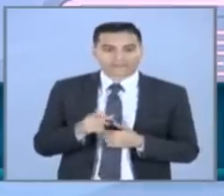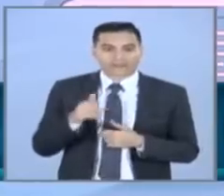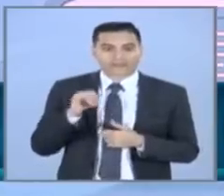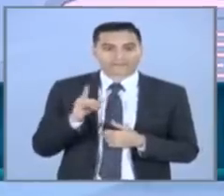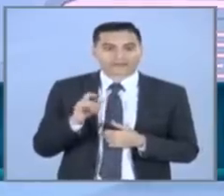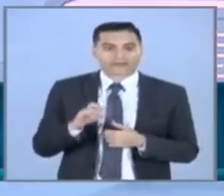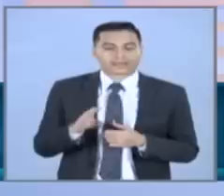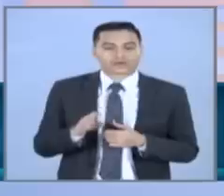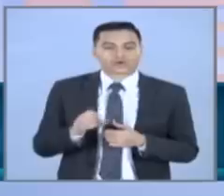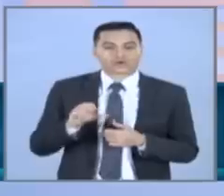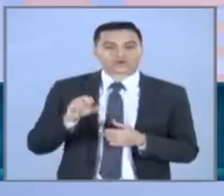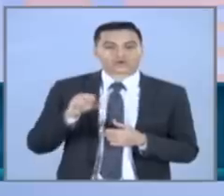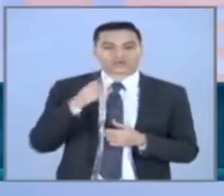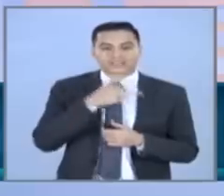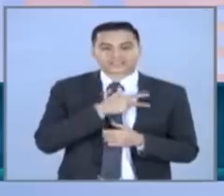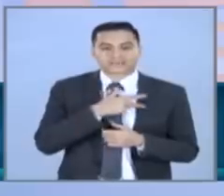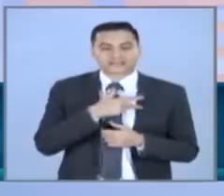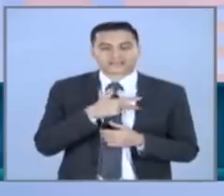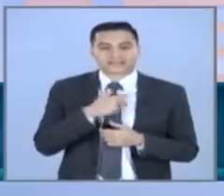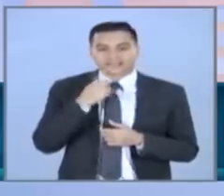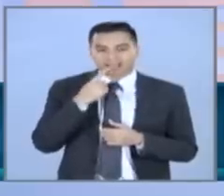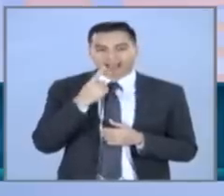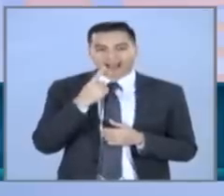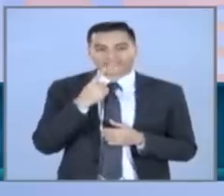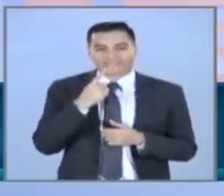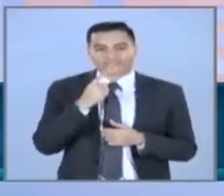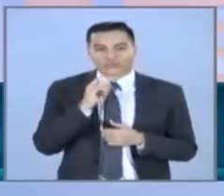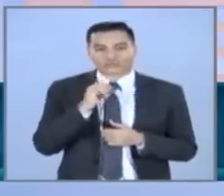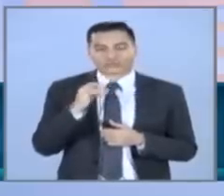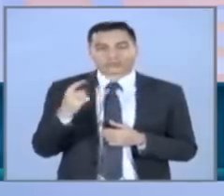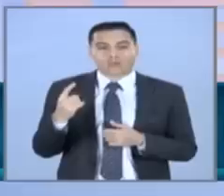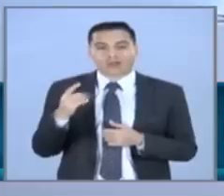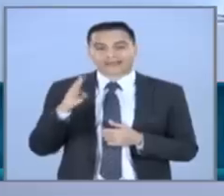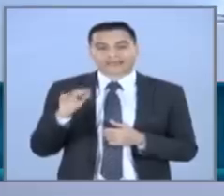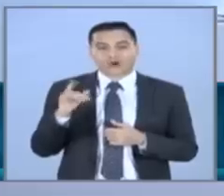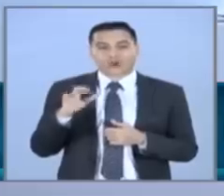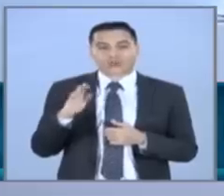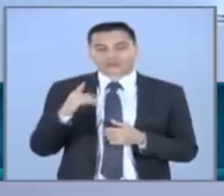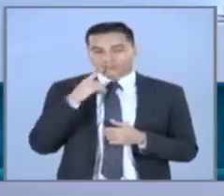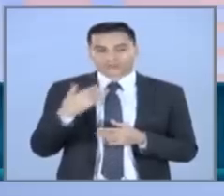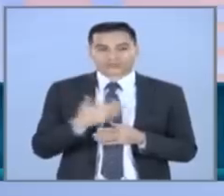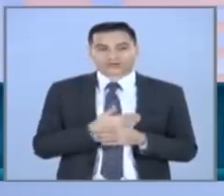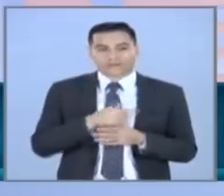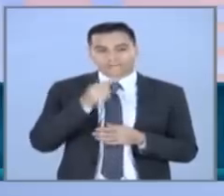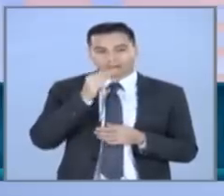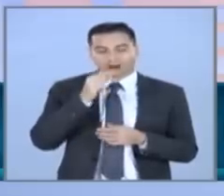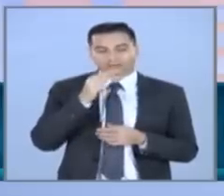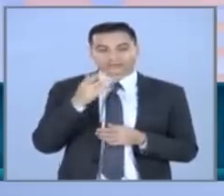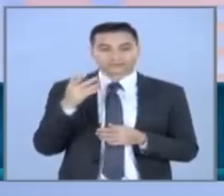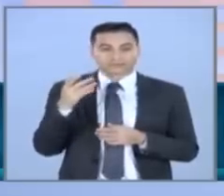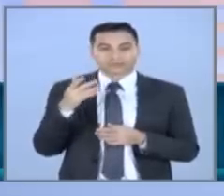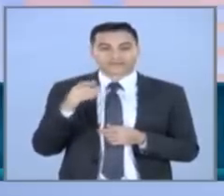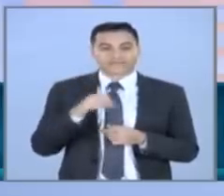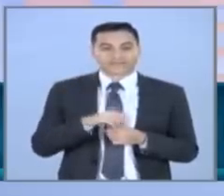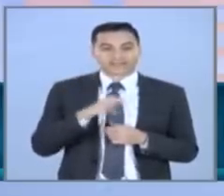أمريكو فيسبوتشي سنة 1501. كورولوس إجابتك برازيل. البرازيل